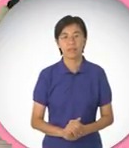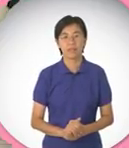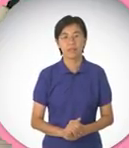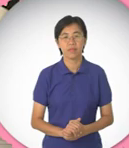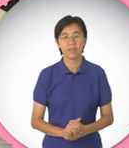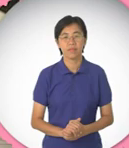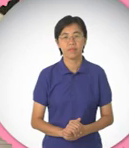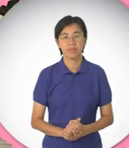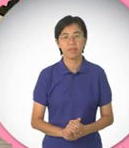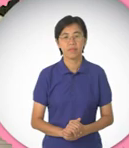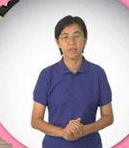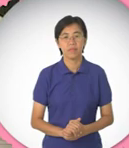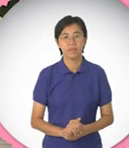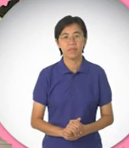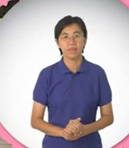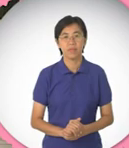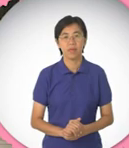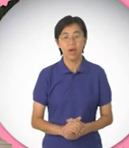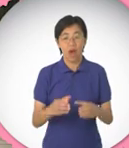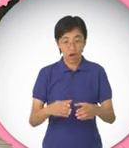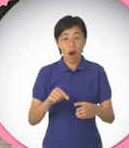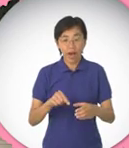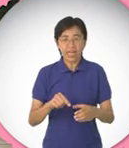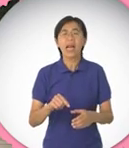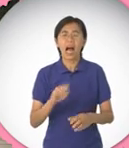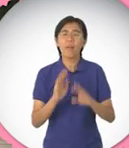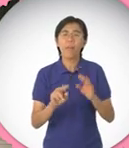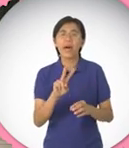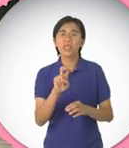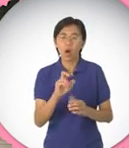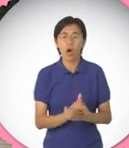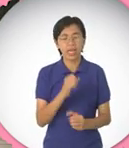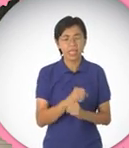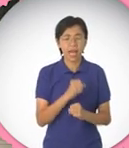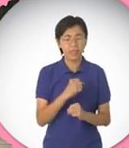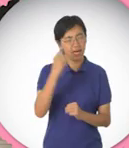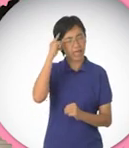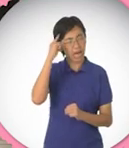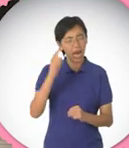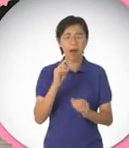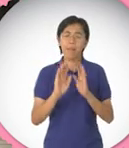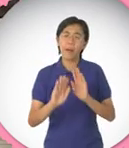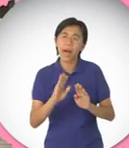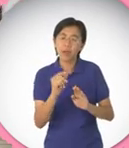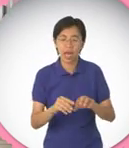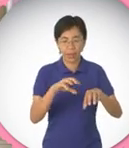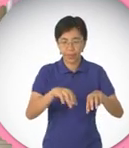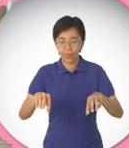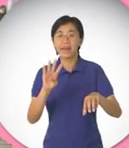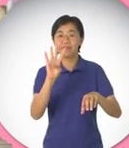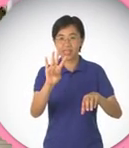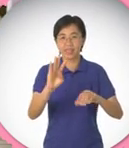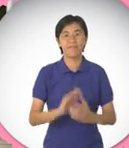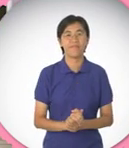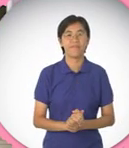ก้อนละ200ก็ที่อาจารย์บอกจะได้ประมาณ4ก้อนใช่ไหมครับถ้าสูตรนี้โดยประมาณนี่ครับ200